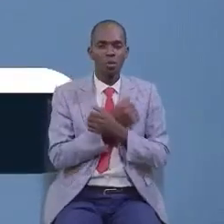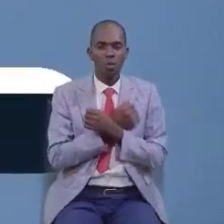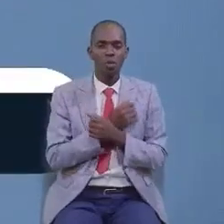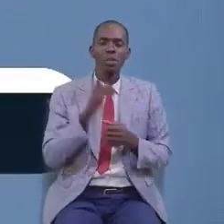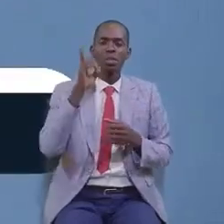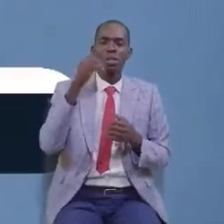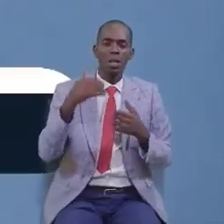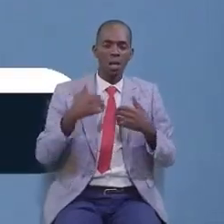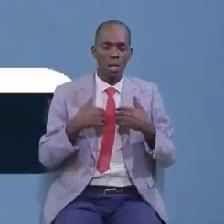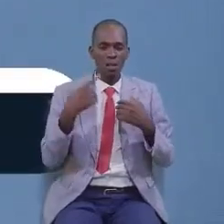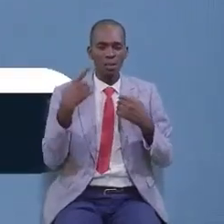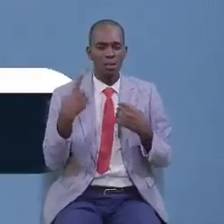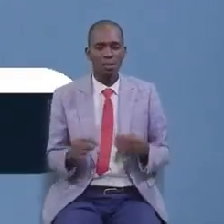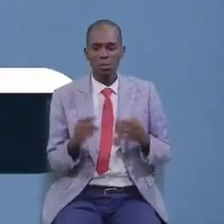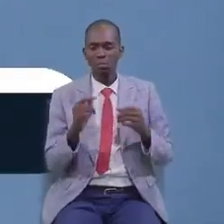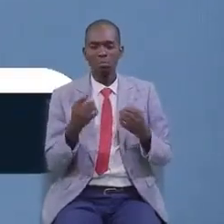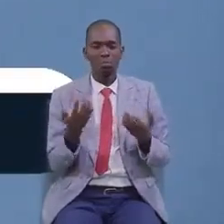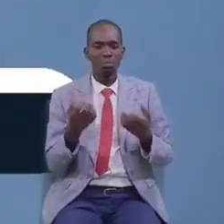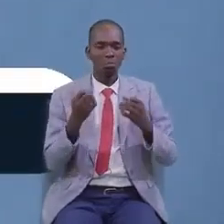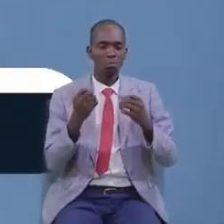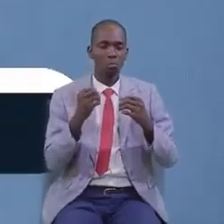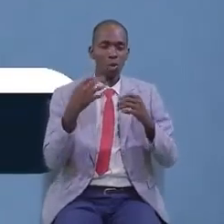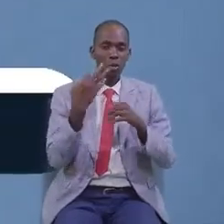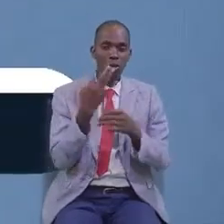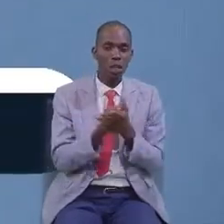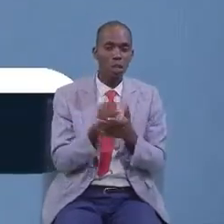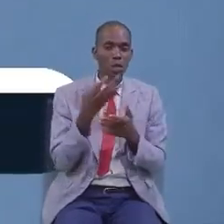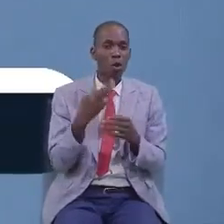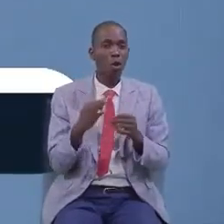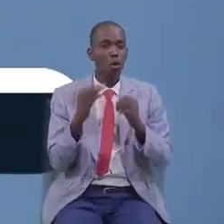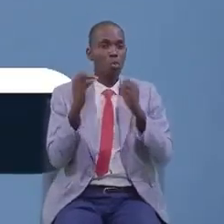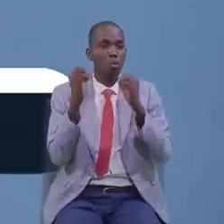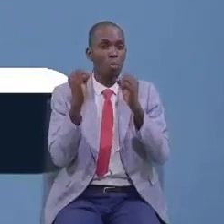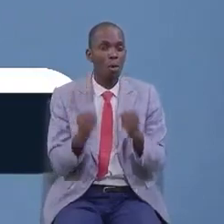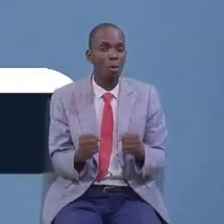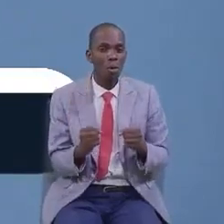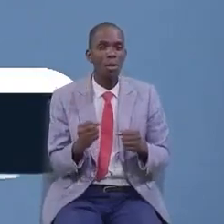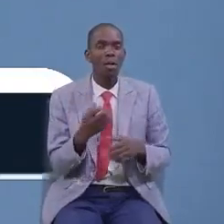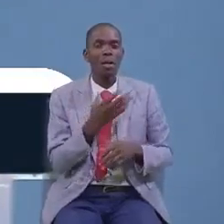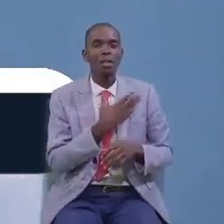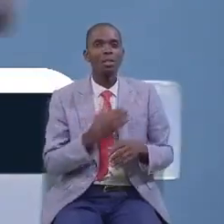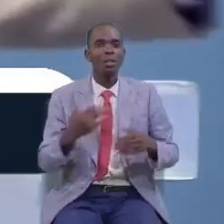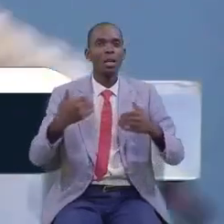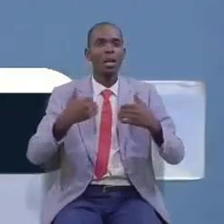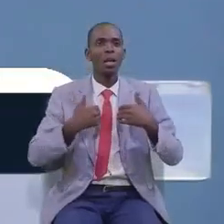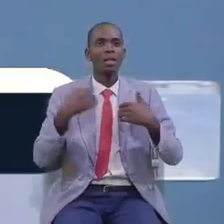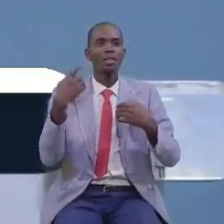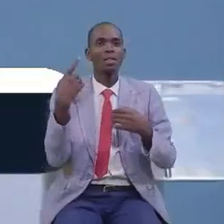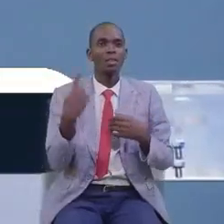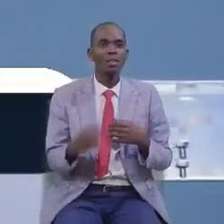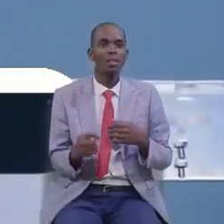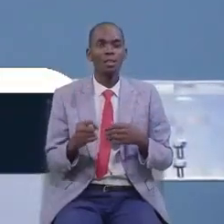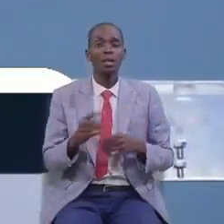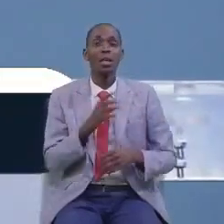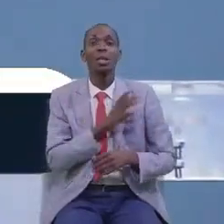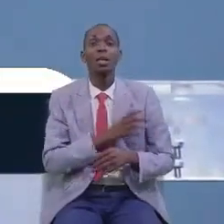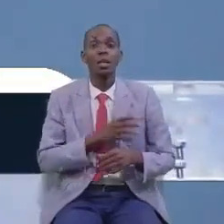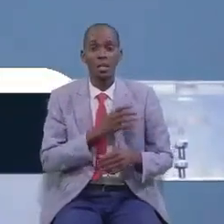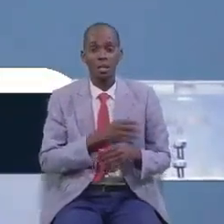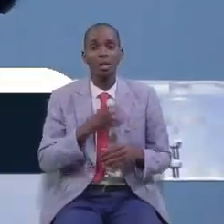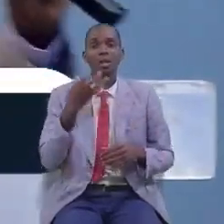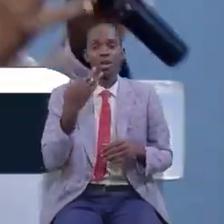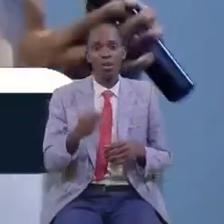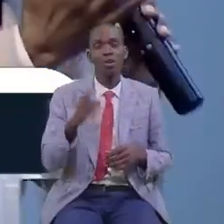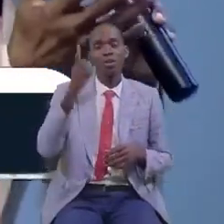of power. శక్తి అనే తత్వం ఉంది. Attributes of justice. అలాగే న్యాయం అనే తత్వం ఉంది. All the attributes of